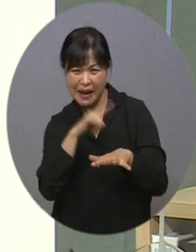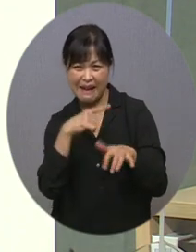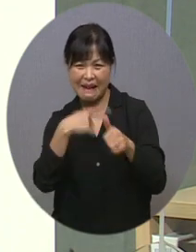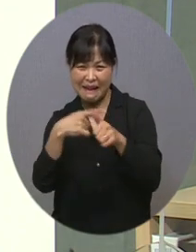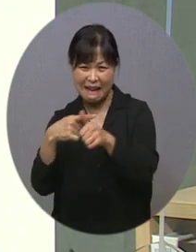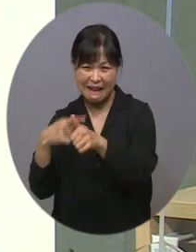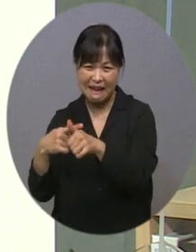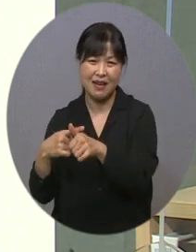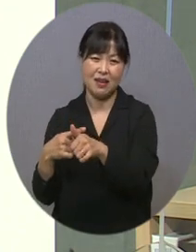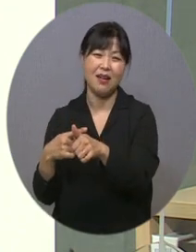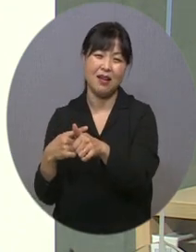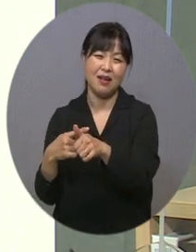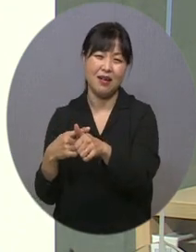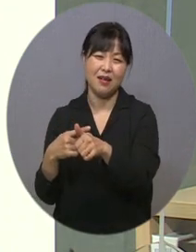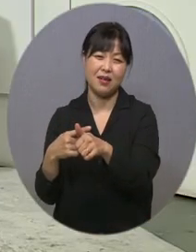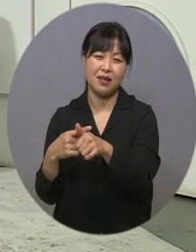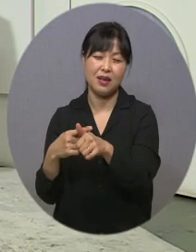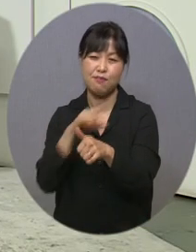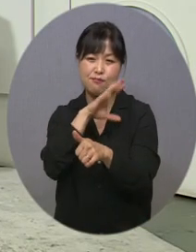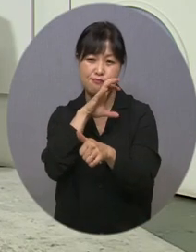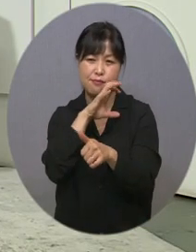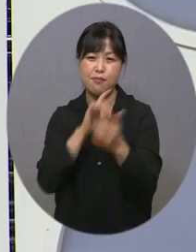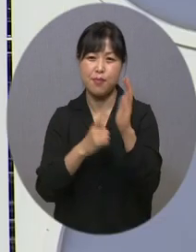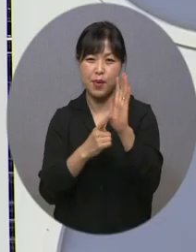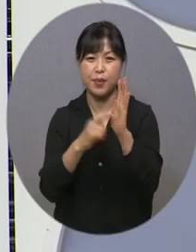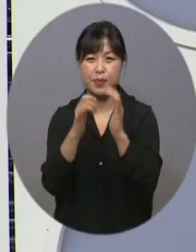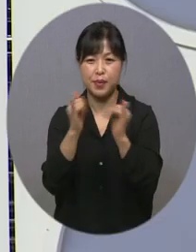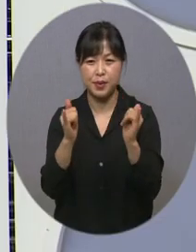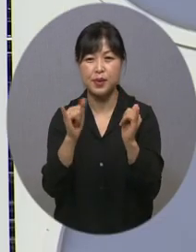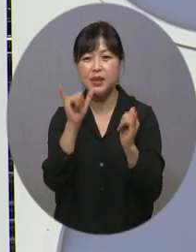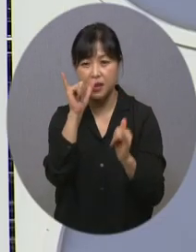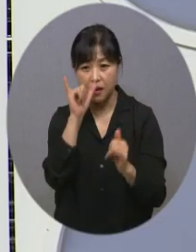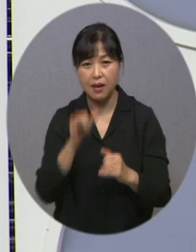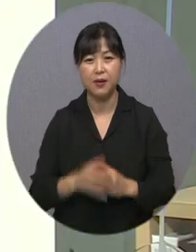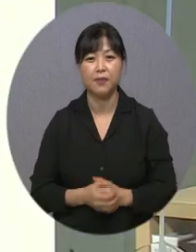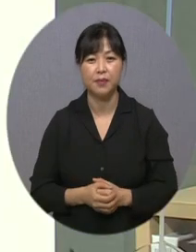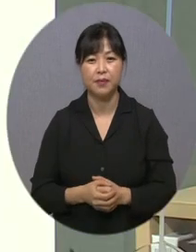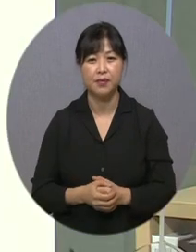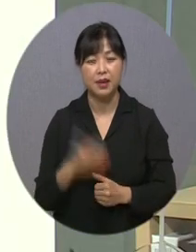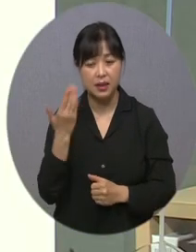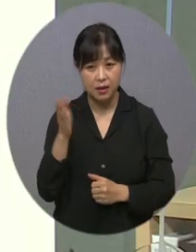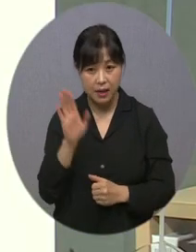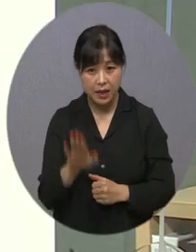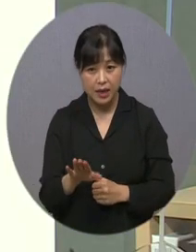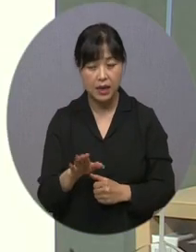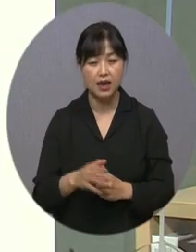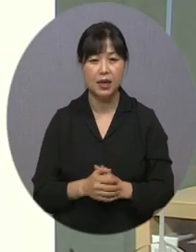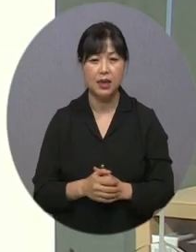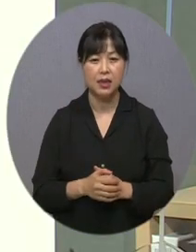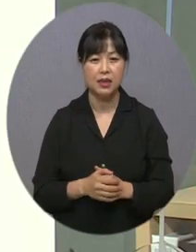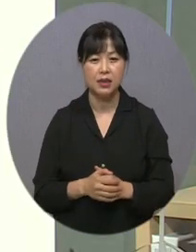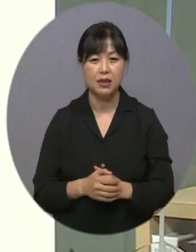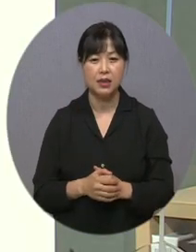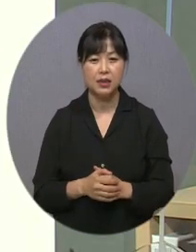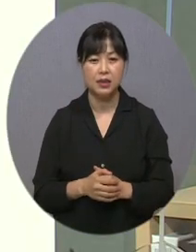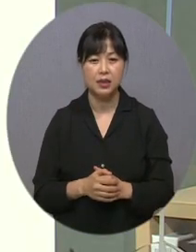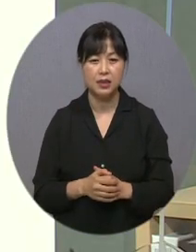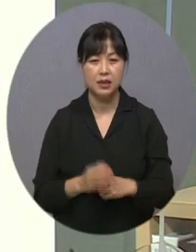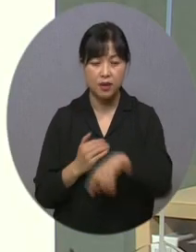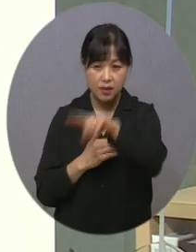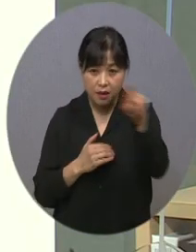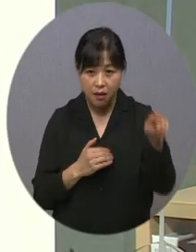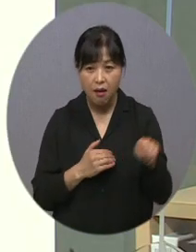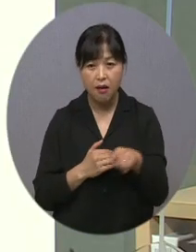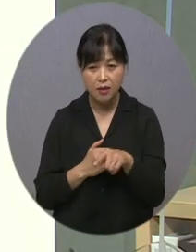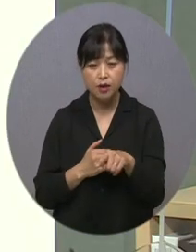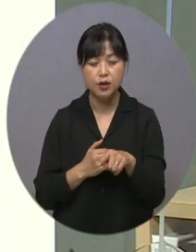공관원들에게 좀 불만을 표시하는 분도 없잖아 있습니다. 그러나 그런 모든 것들이